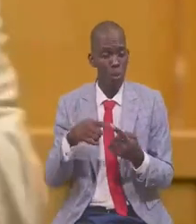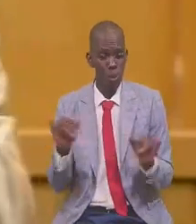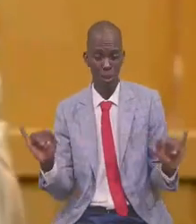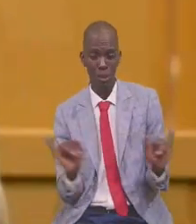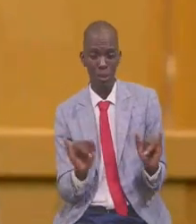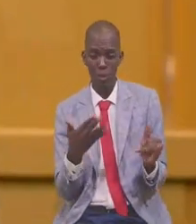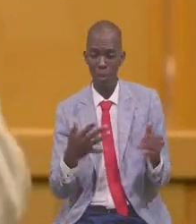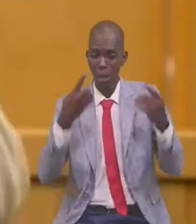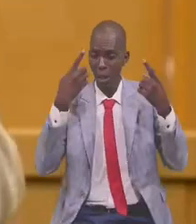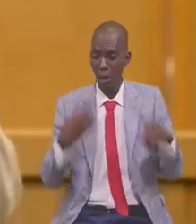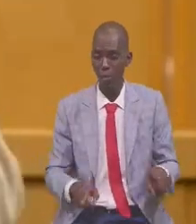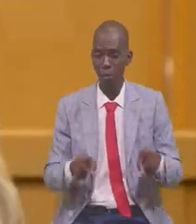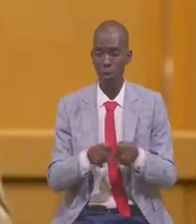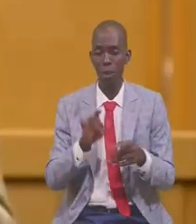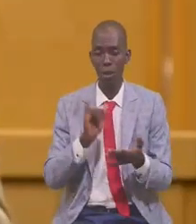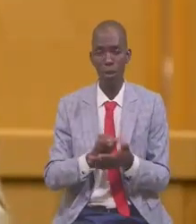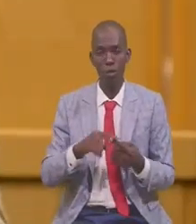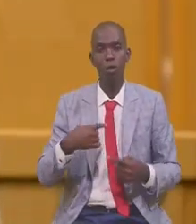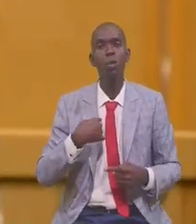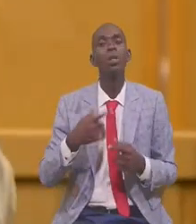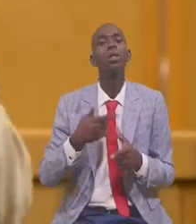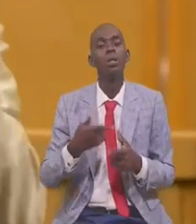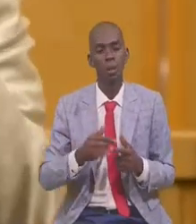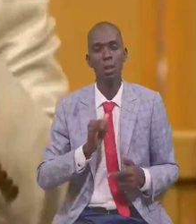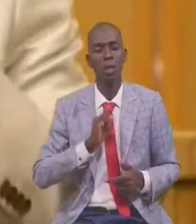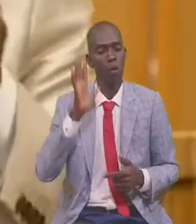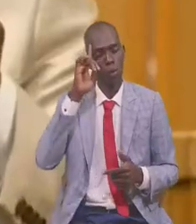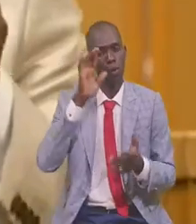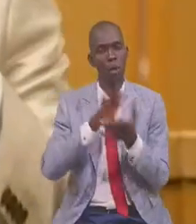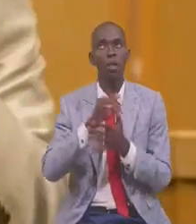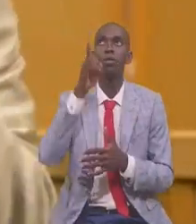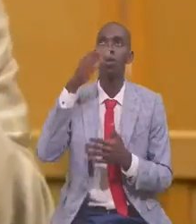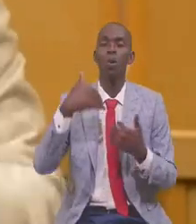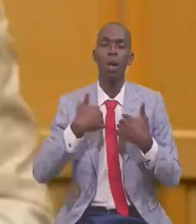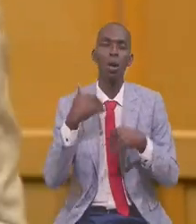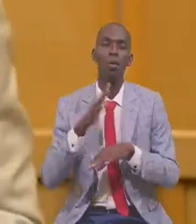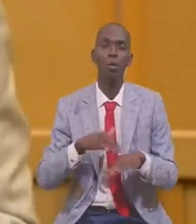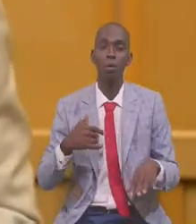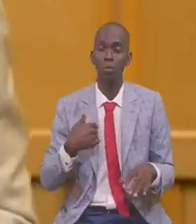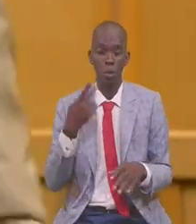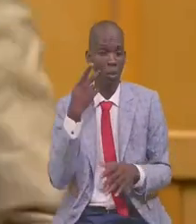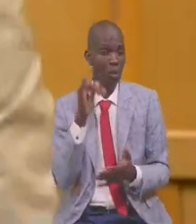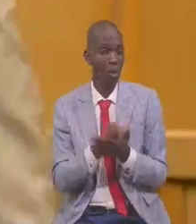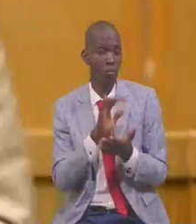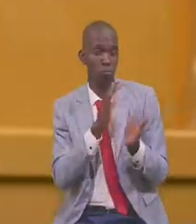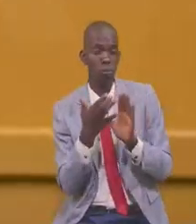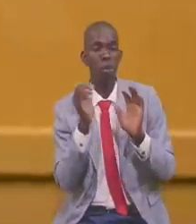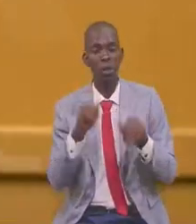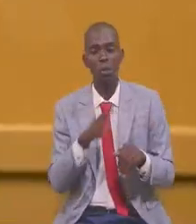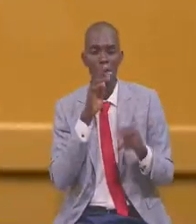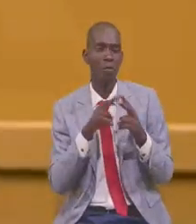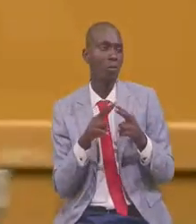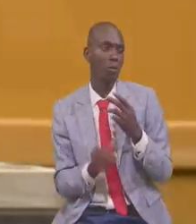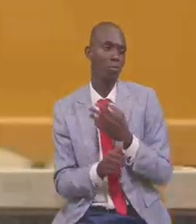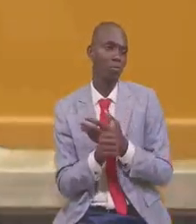manière, alors je saurai que Dieu m'a appelé. La comparaison peut être trompeuse. Si